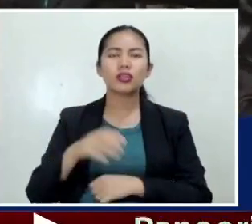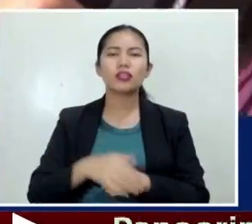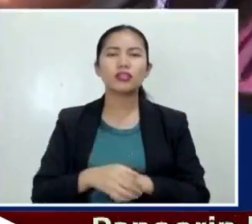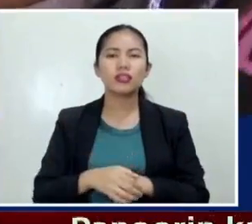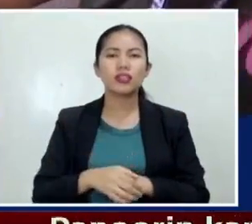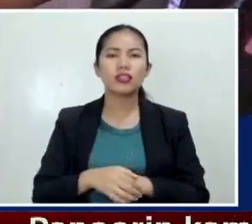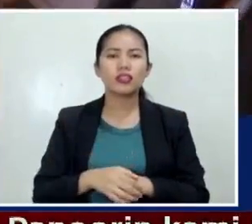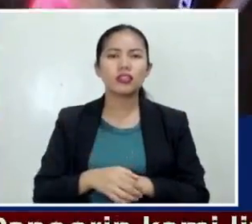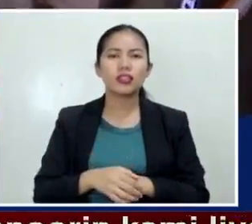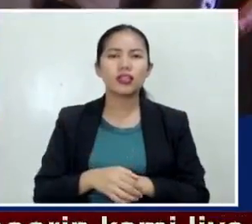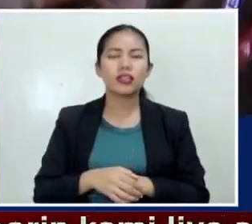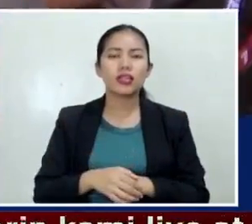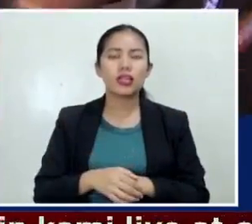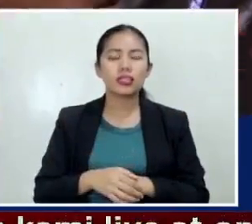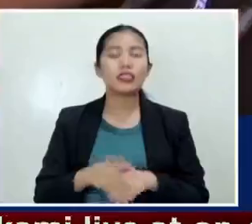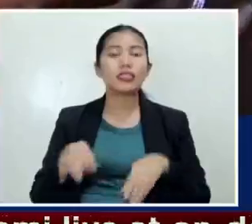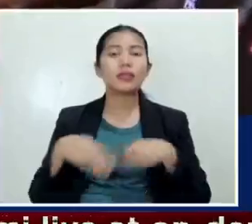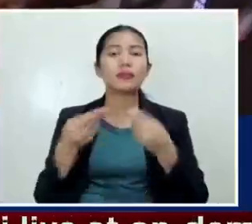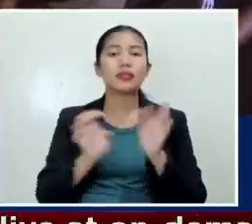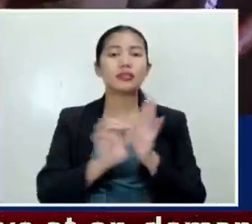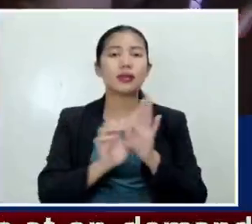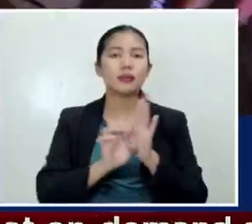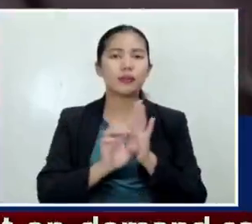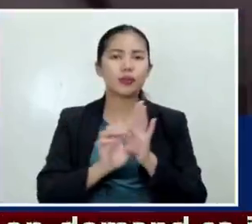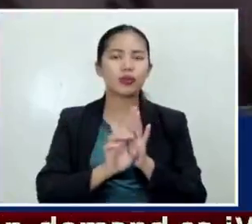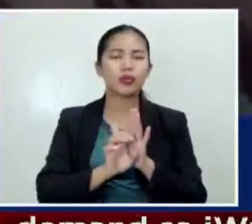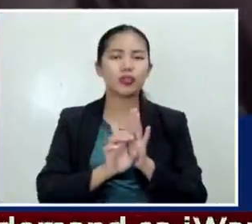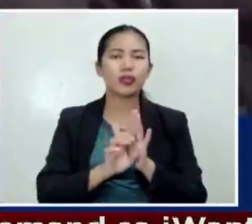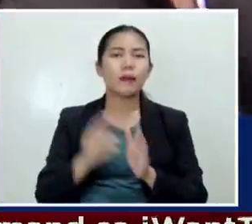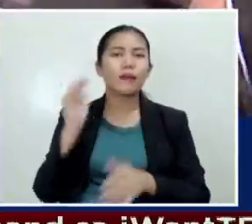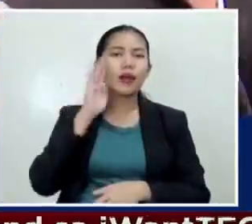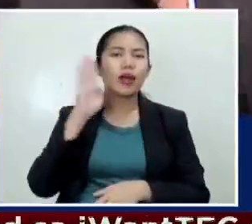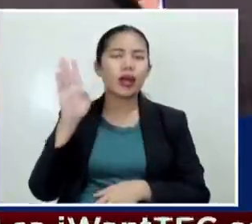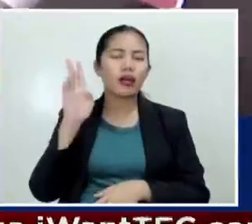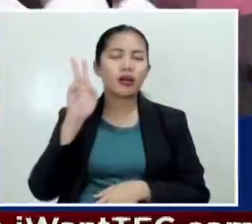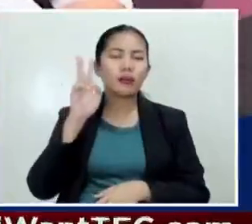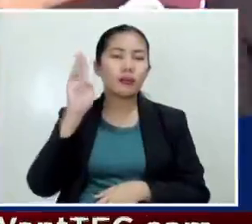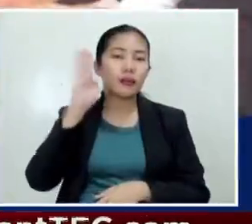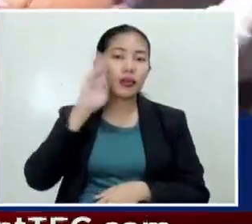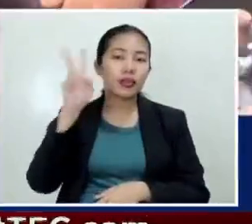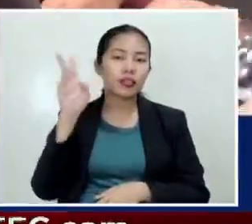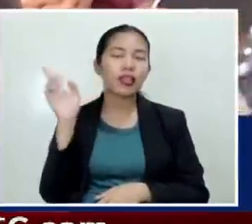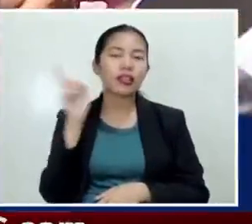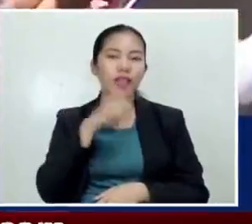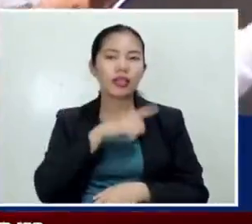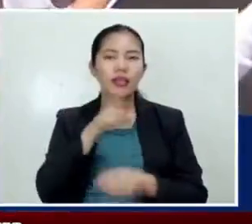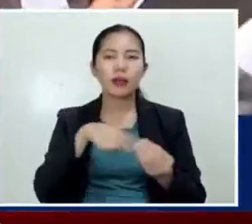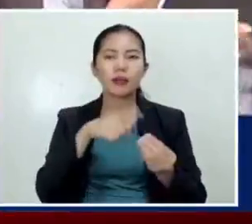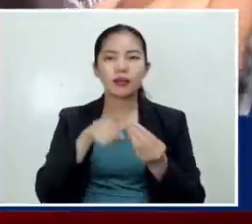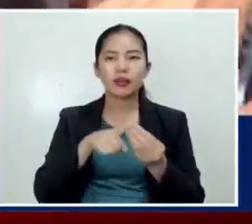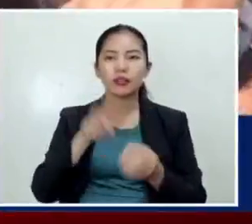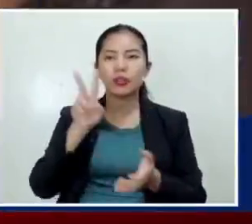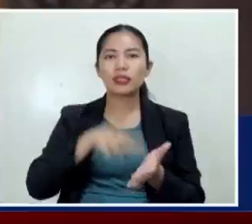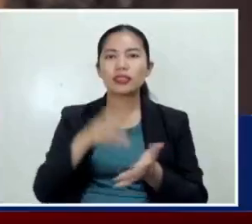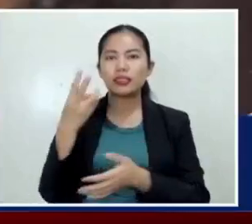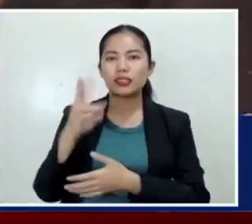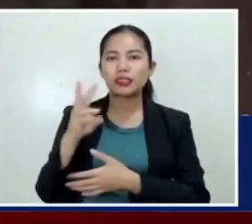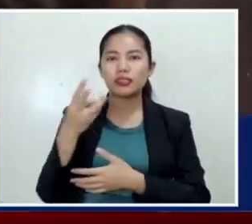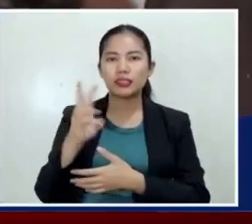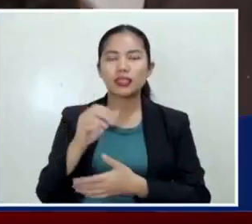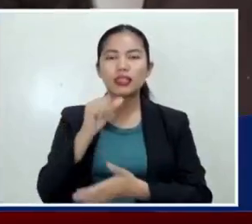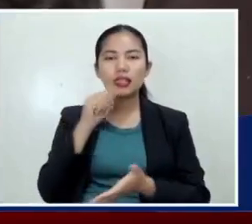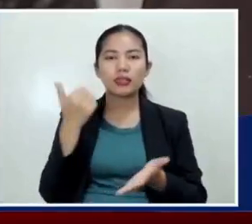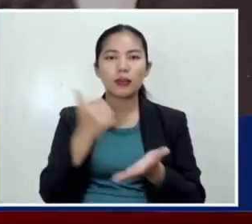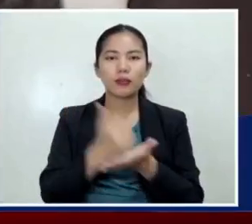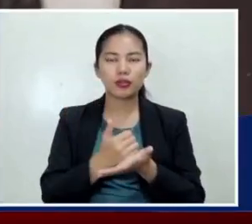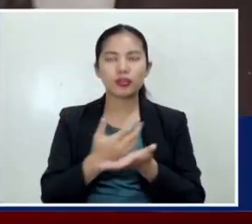pangalawang pangulo ang kasinungalingan ni Marcos tungkol sa kanyang na-dismiss na 2016 electoral protest.